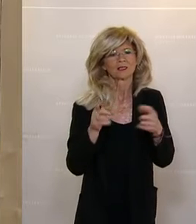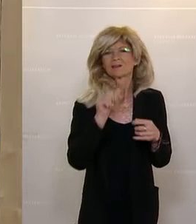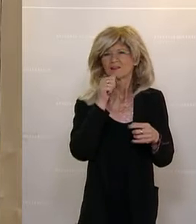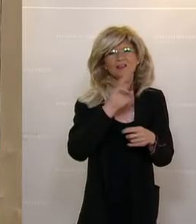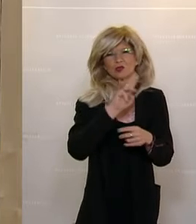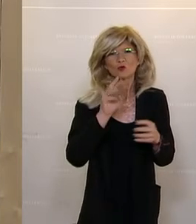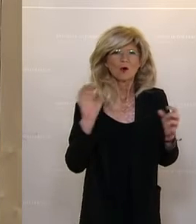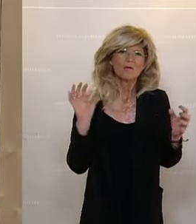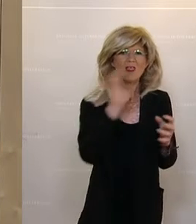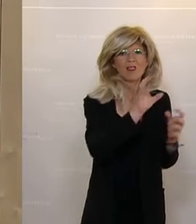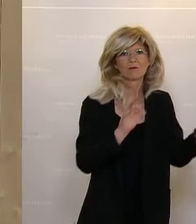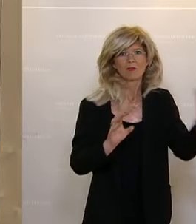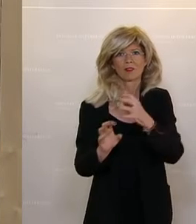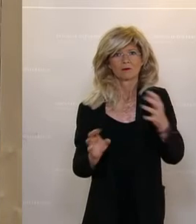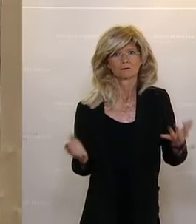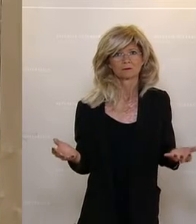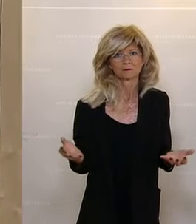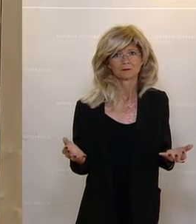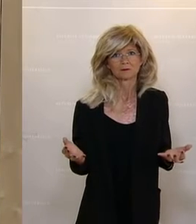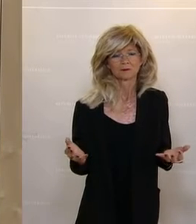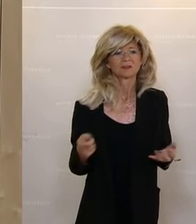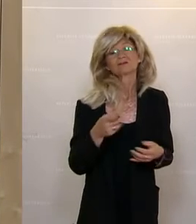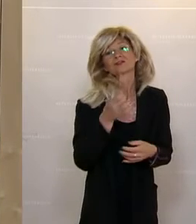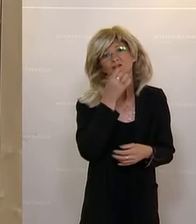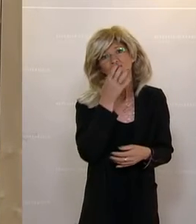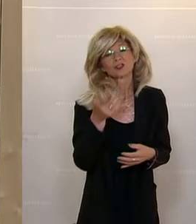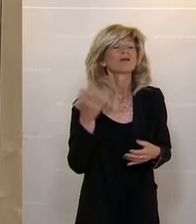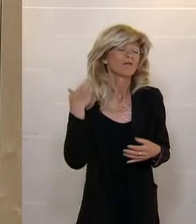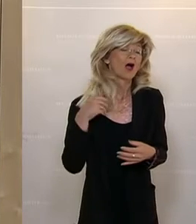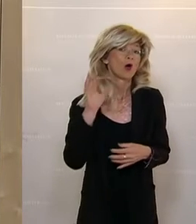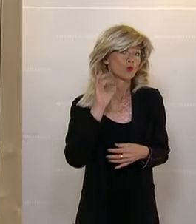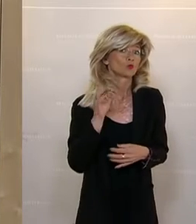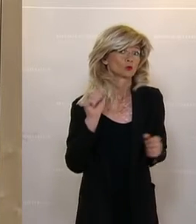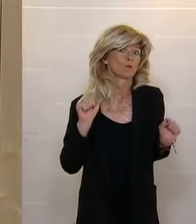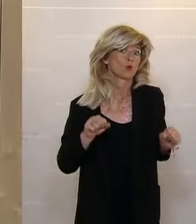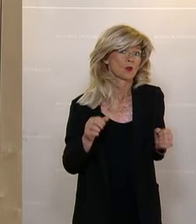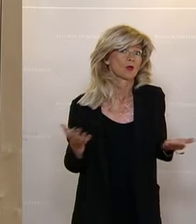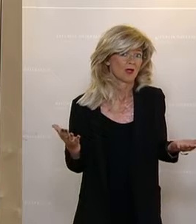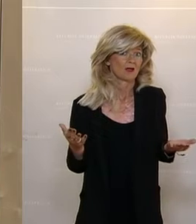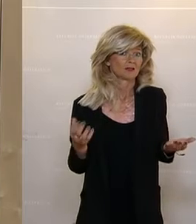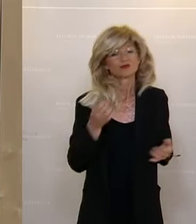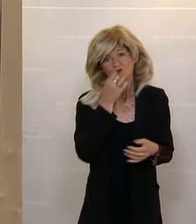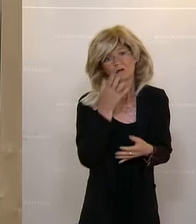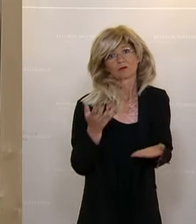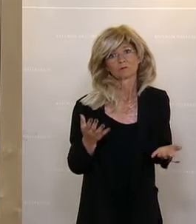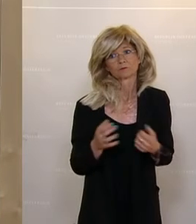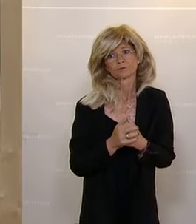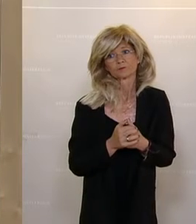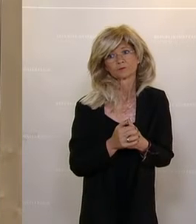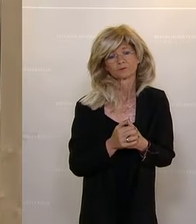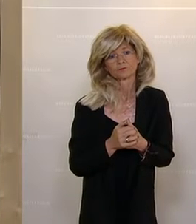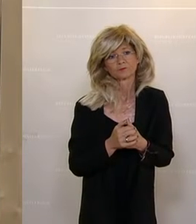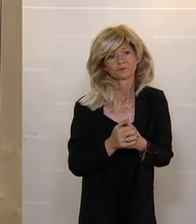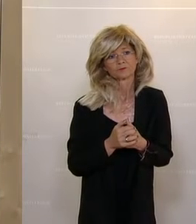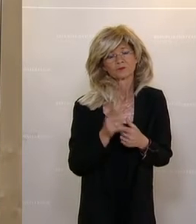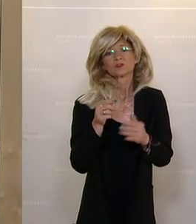nicht passiert, finde ich schade, wäre eine gute Gelegenheit gewesen. Aber zu den wichtigen, also noch